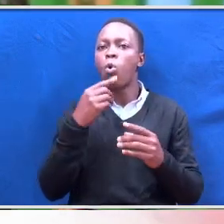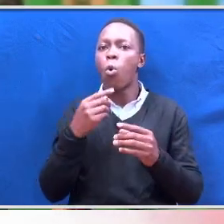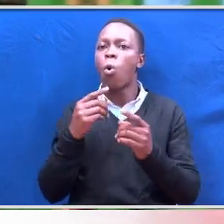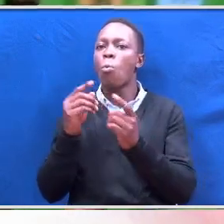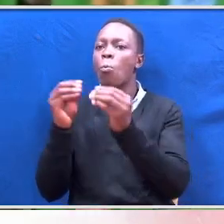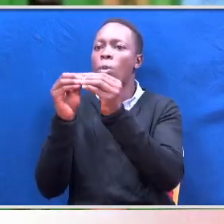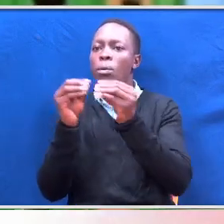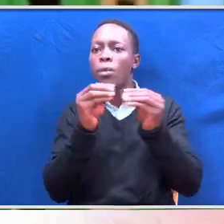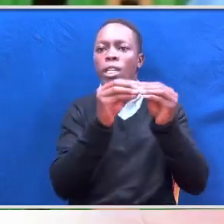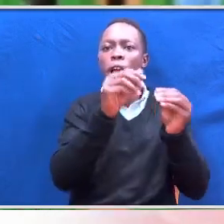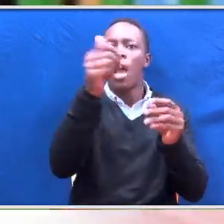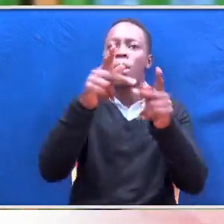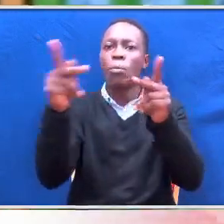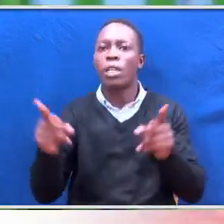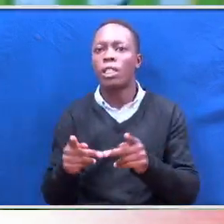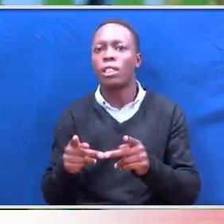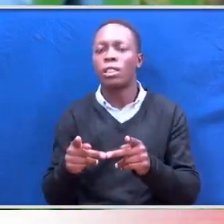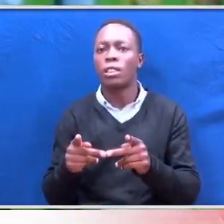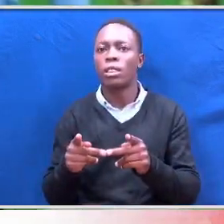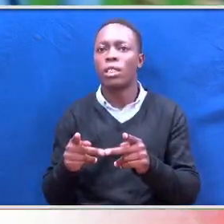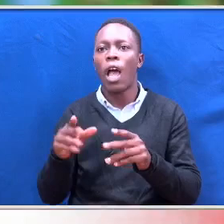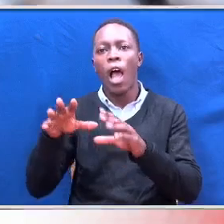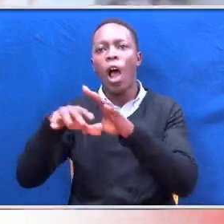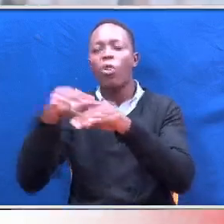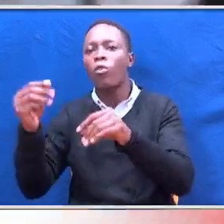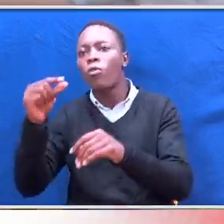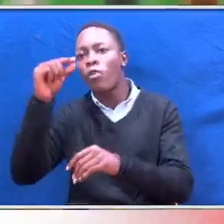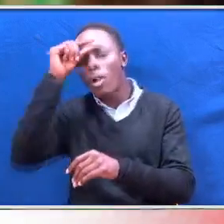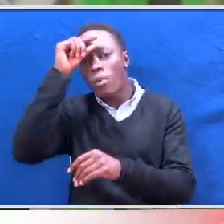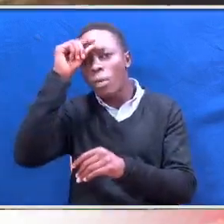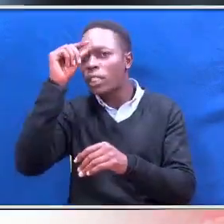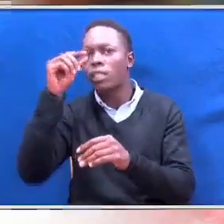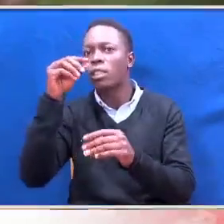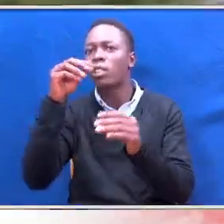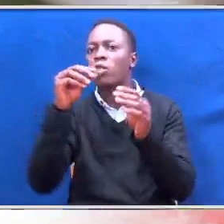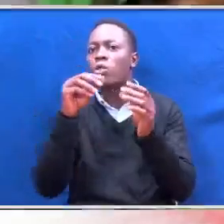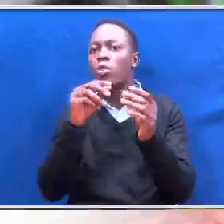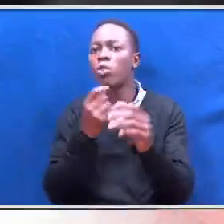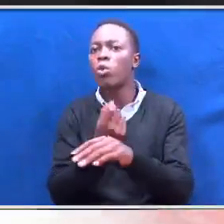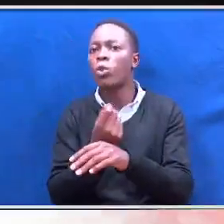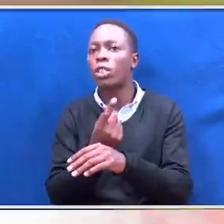other places. A house of a member of parliament that's already going on.